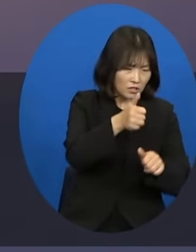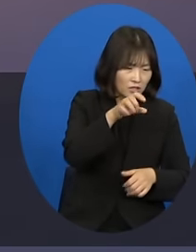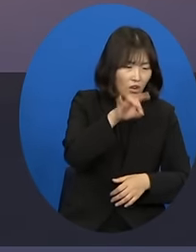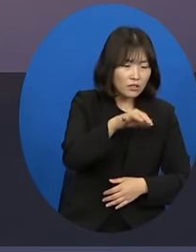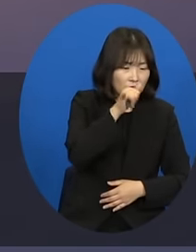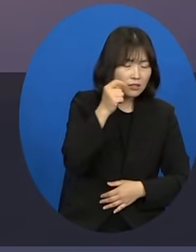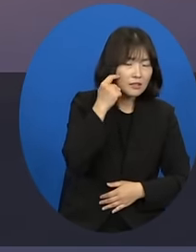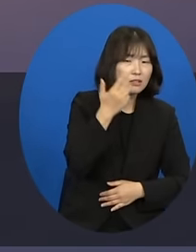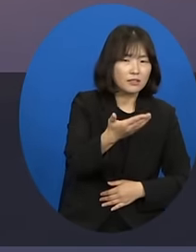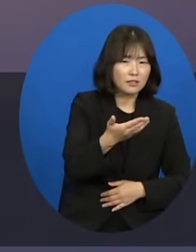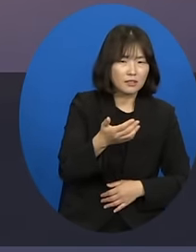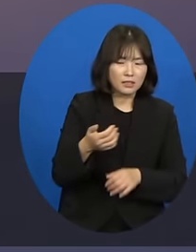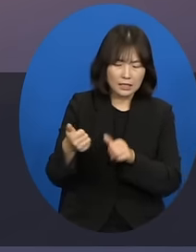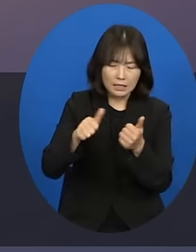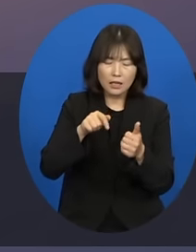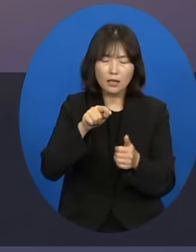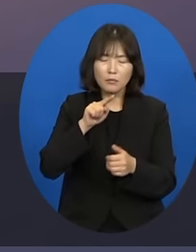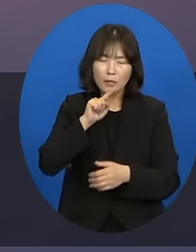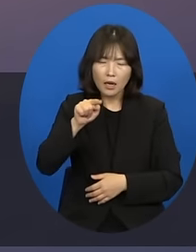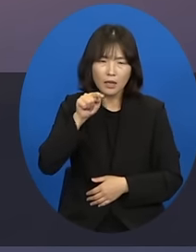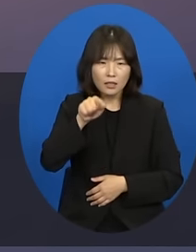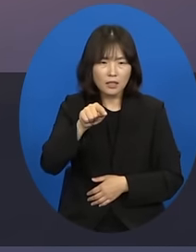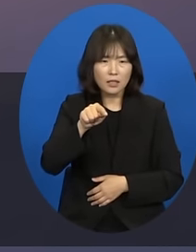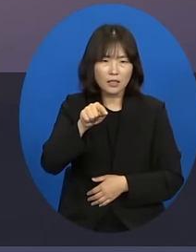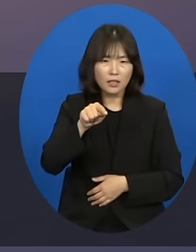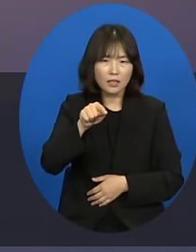사망아 내가 쏘는 것이 어디 있느냐.